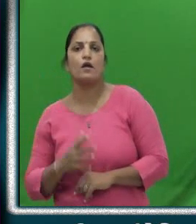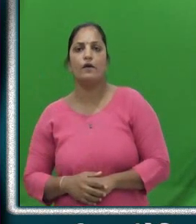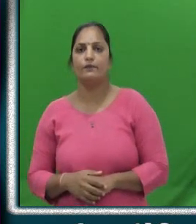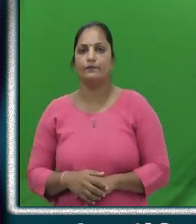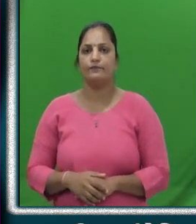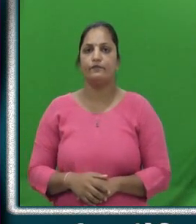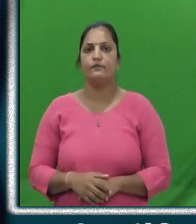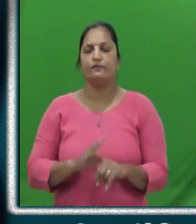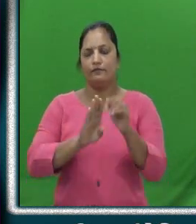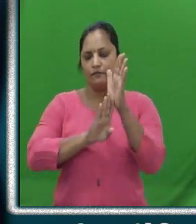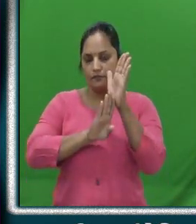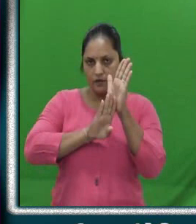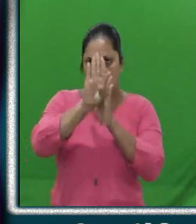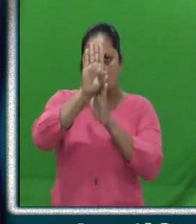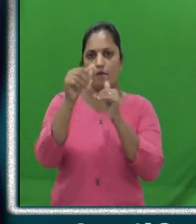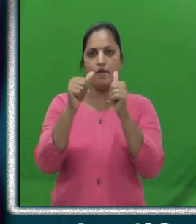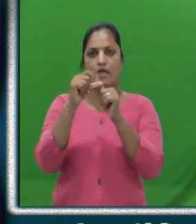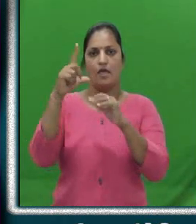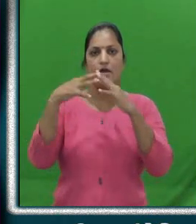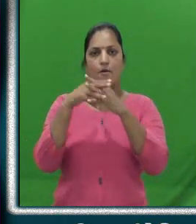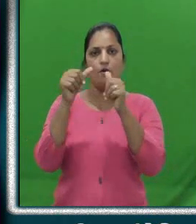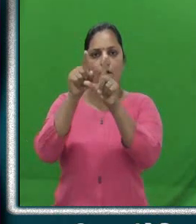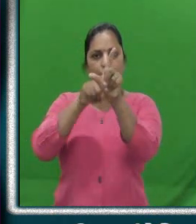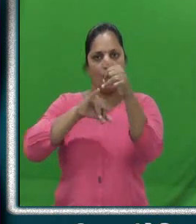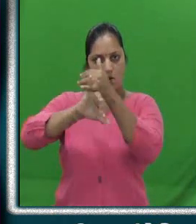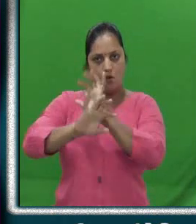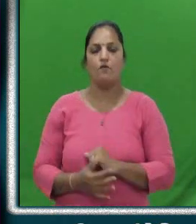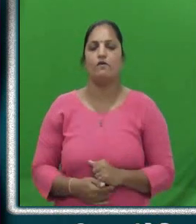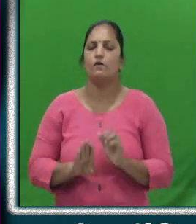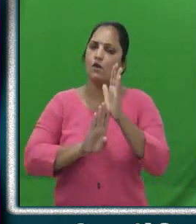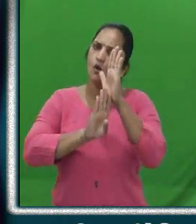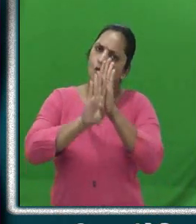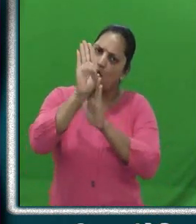આવે, કયા કયા શબ્દો આવે? તો ખાસ વિદ્યાર્થીઓ યાદ રાખજો,